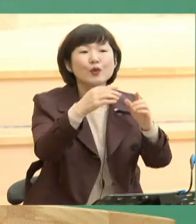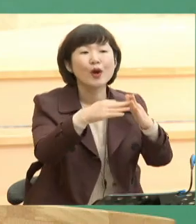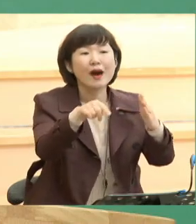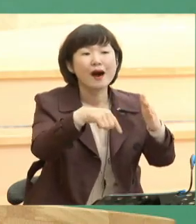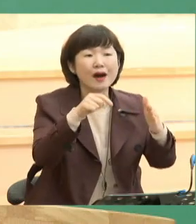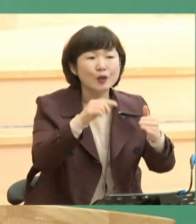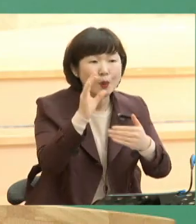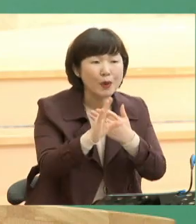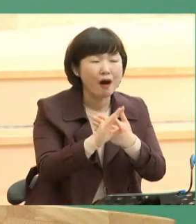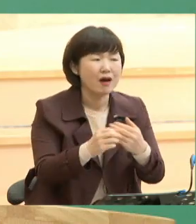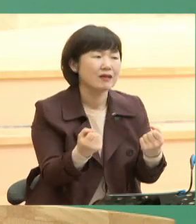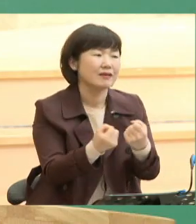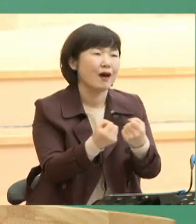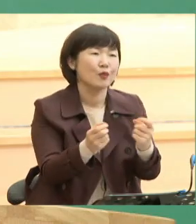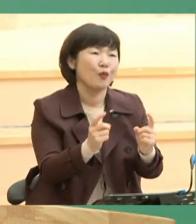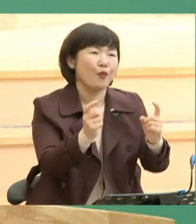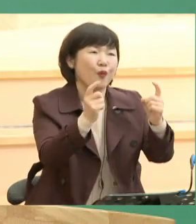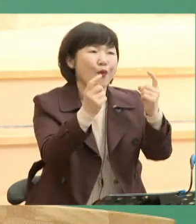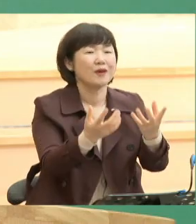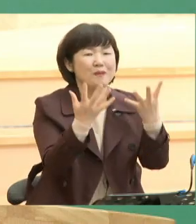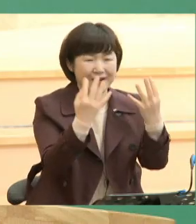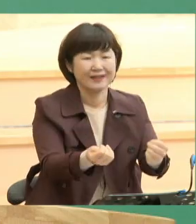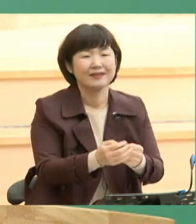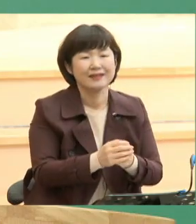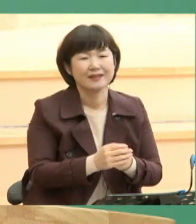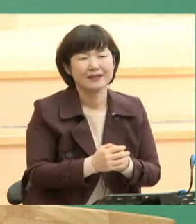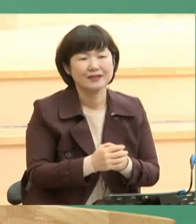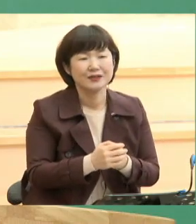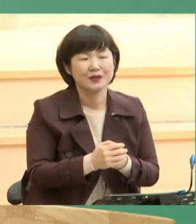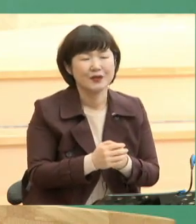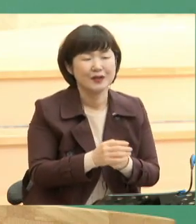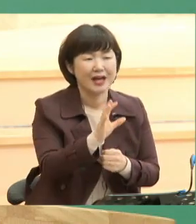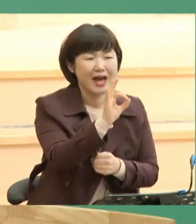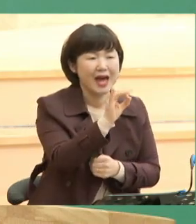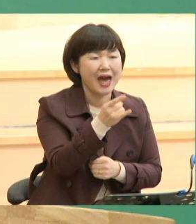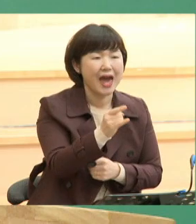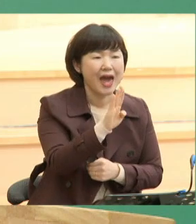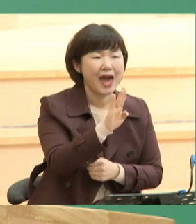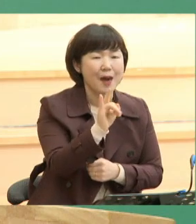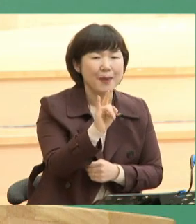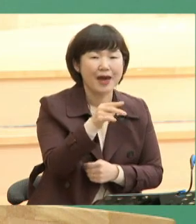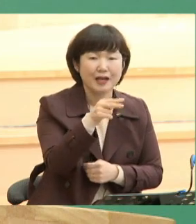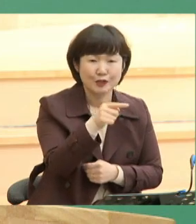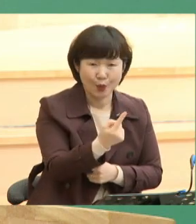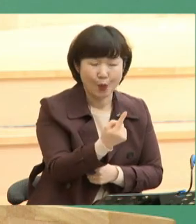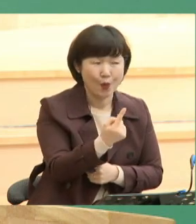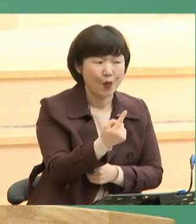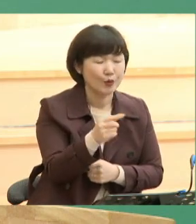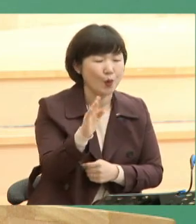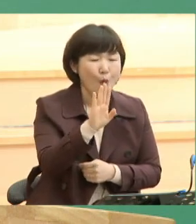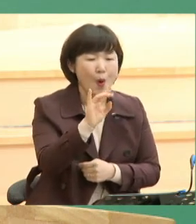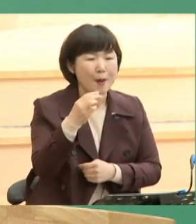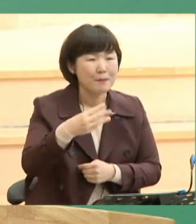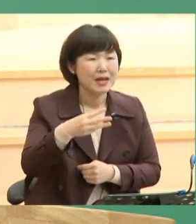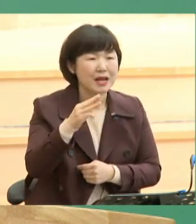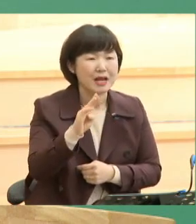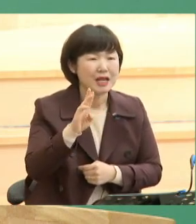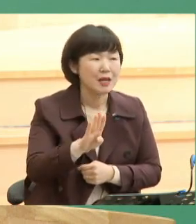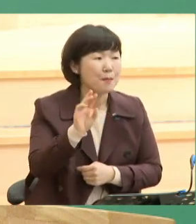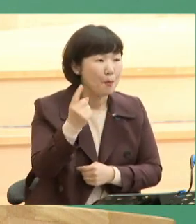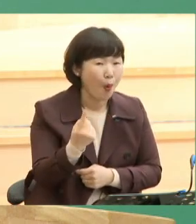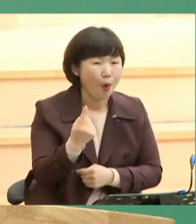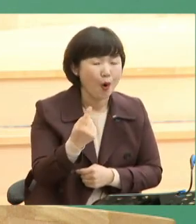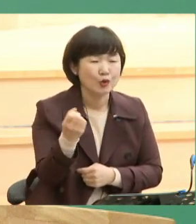싸 봤거든요 앱에서 교회도 * 대표 그래도 가장 많이 싸웠던 교회는